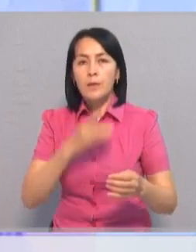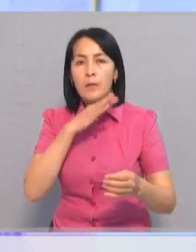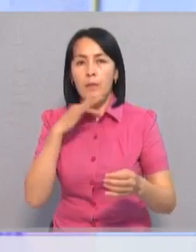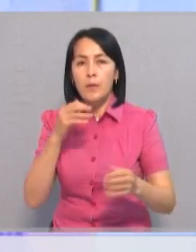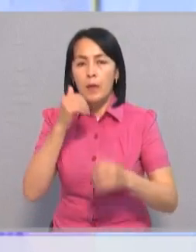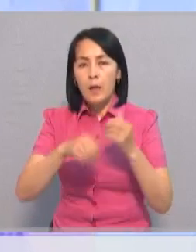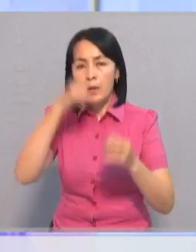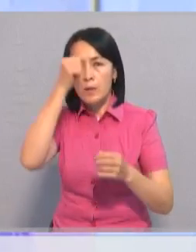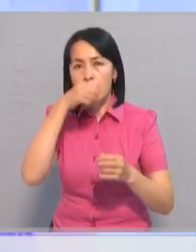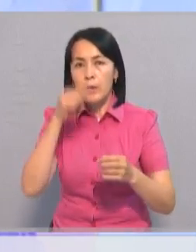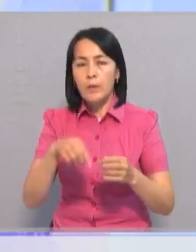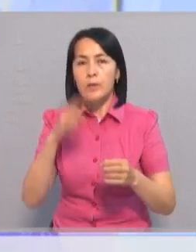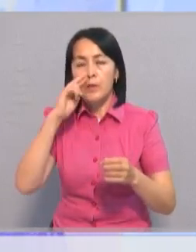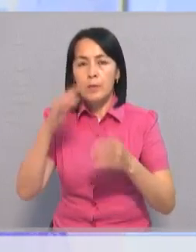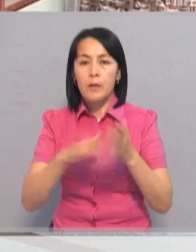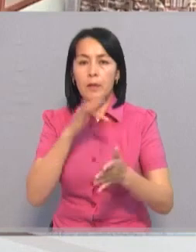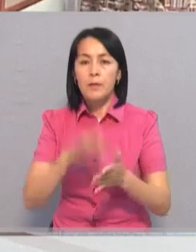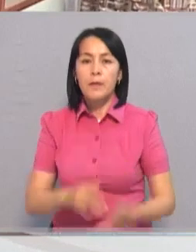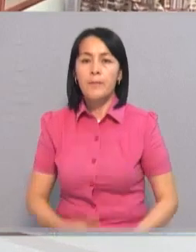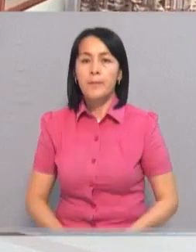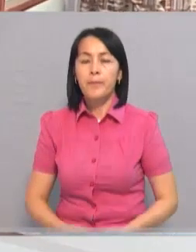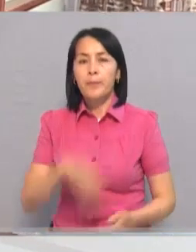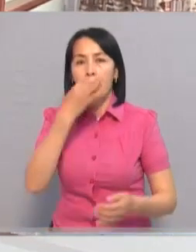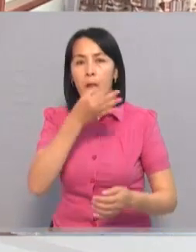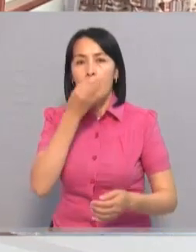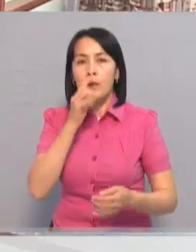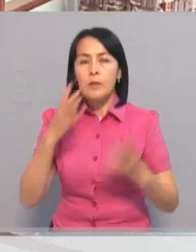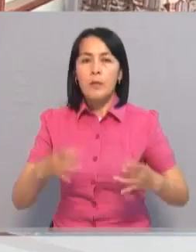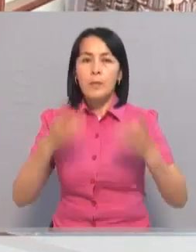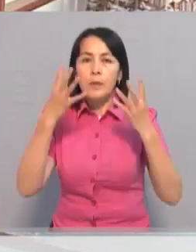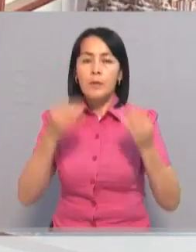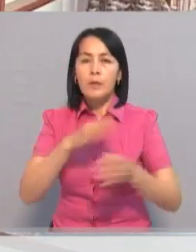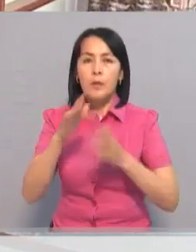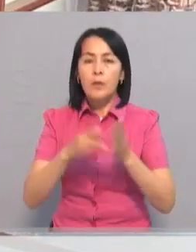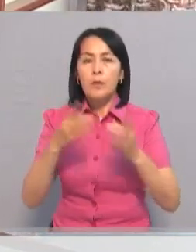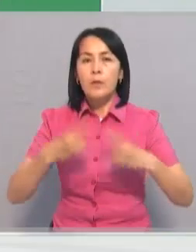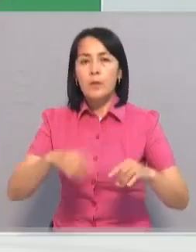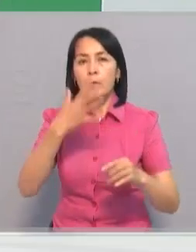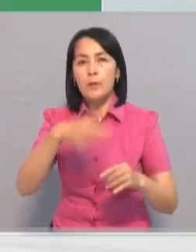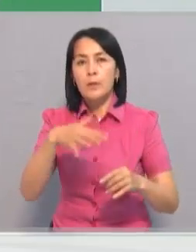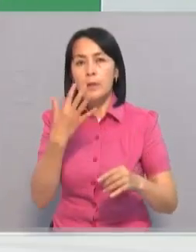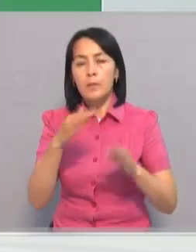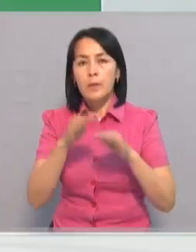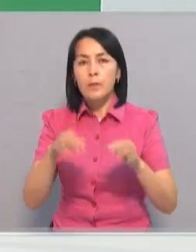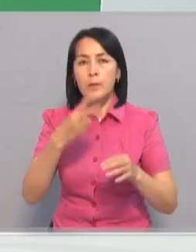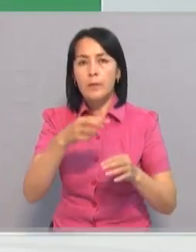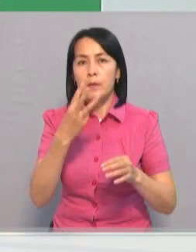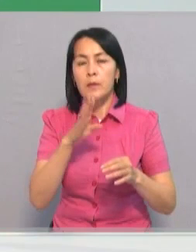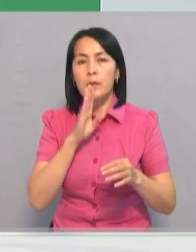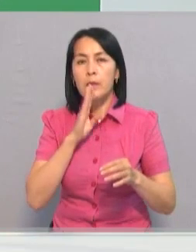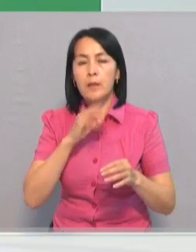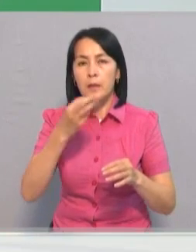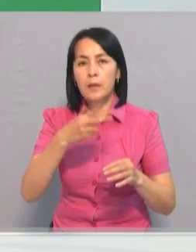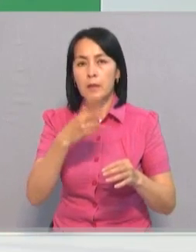из года в год в третьем мегаполисе. Стоит отметить, что в праздничный день в городе родились 55 малышей. Из них 23 девочки